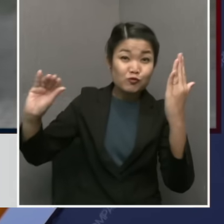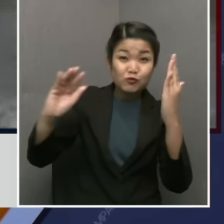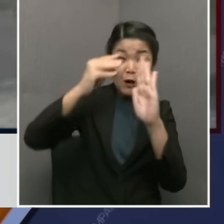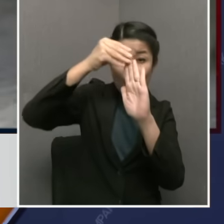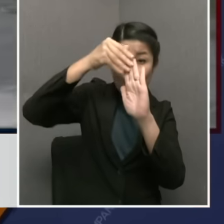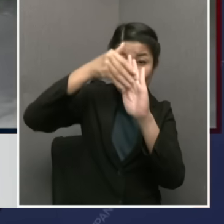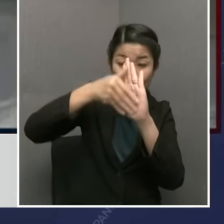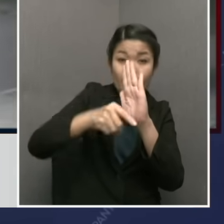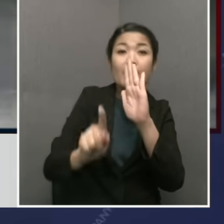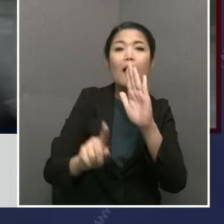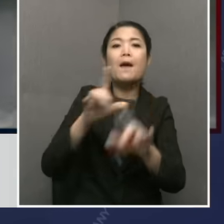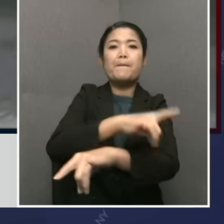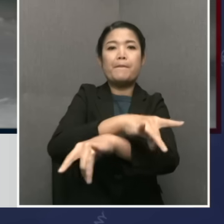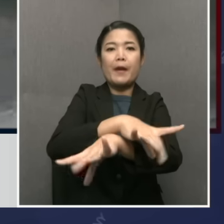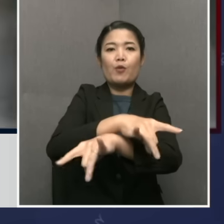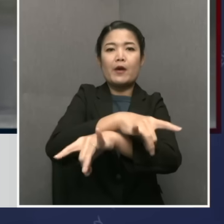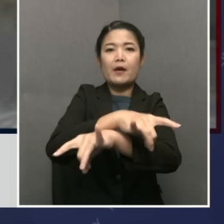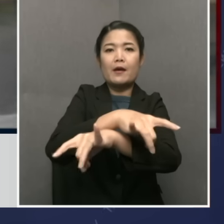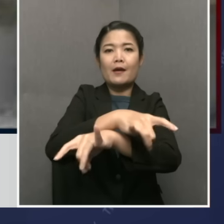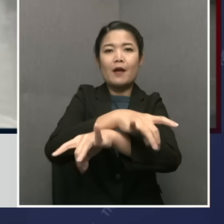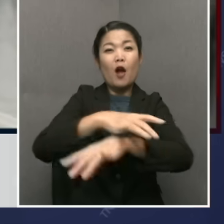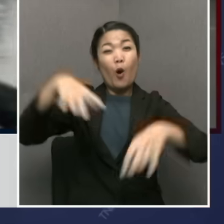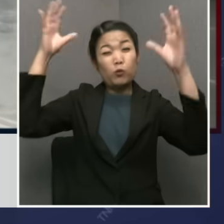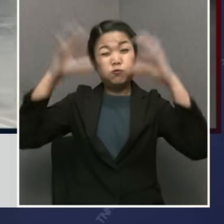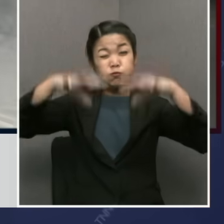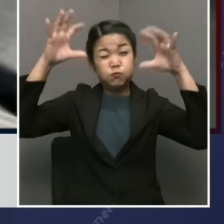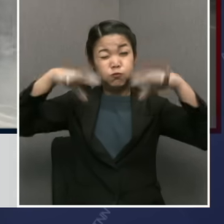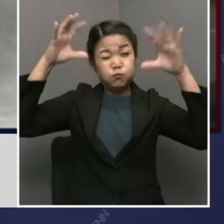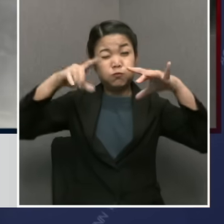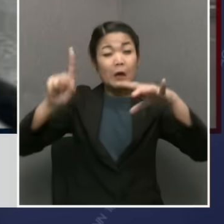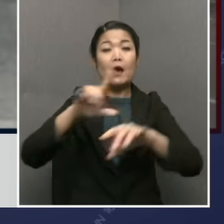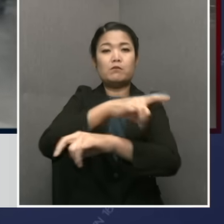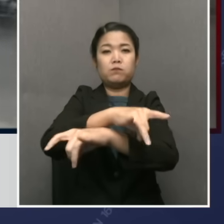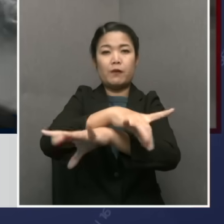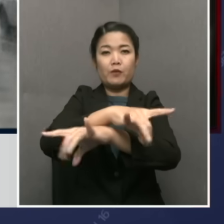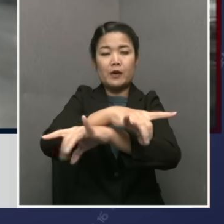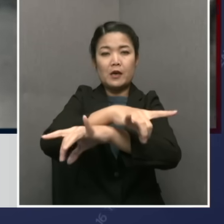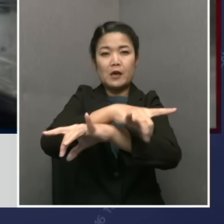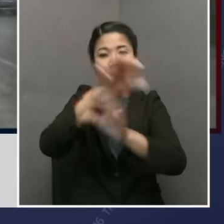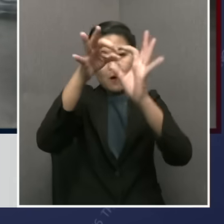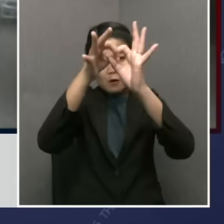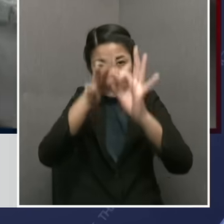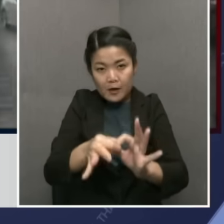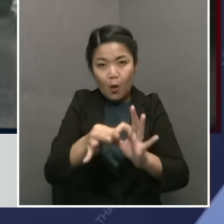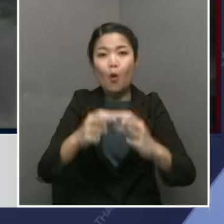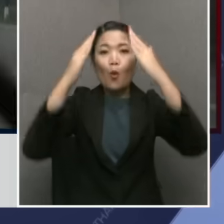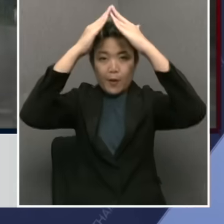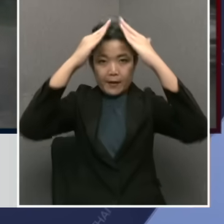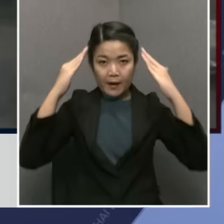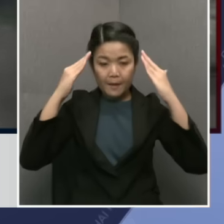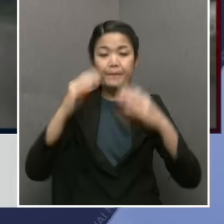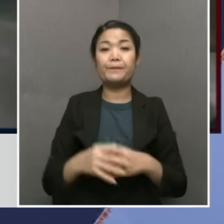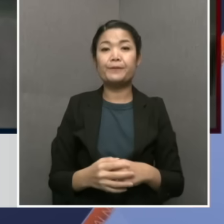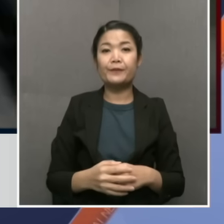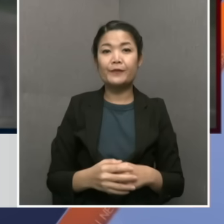เพชรบุรีเลยนะครับหมายถึงว่าหย่อมที่ฝนตกหนักๆนะจะมาอยู่ที่เพชรบุรีนะครับแล้วมันก็เชื่อมโยงไปที่เวียดนามก็เลยทำให้